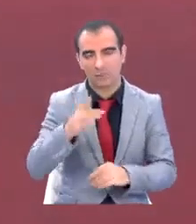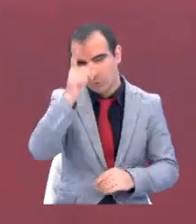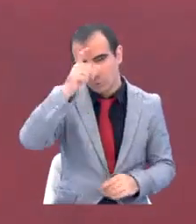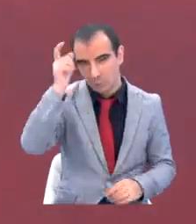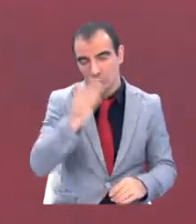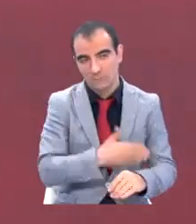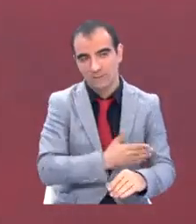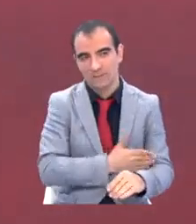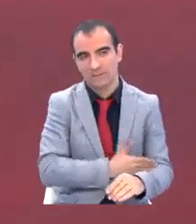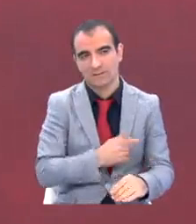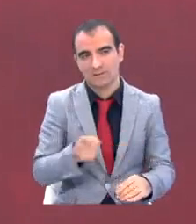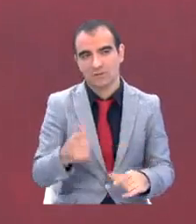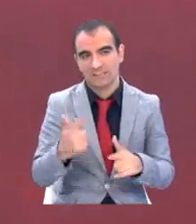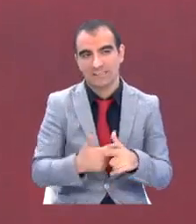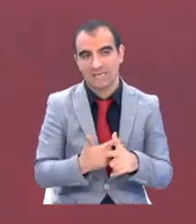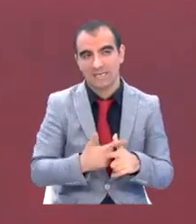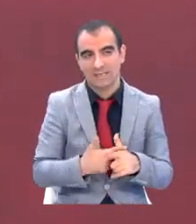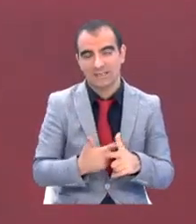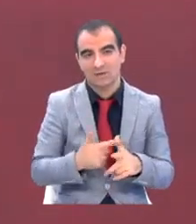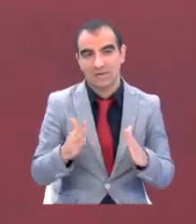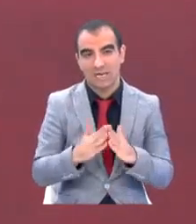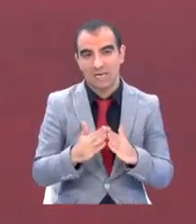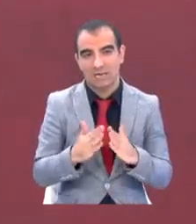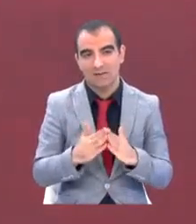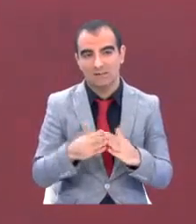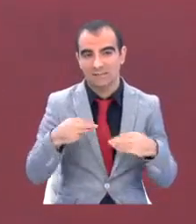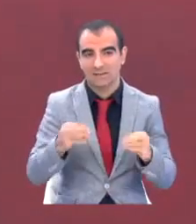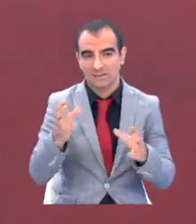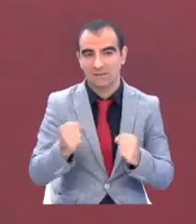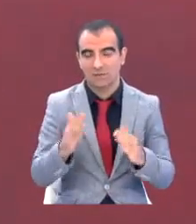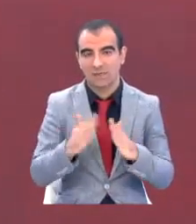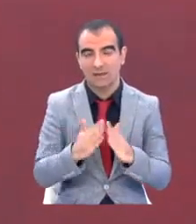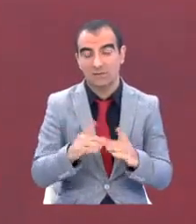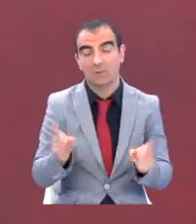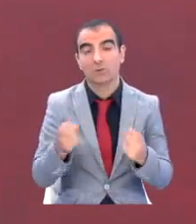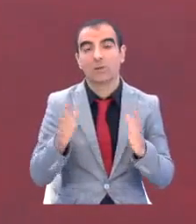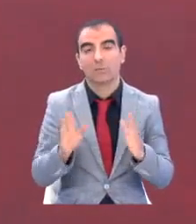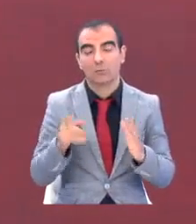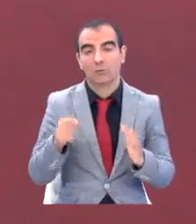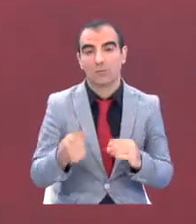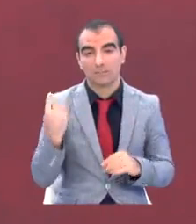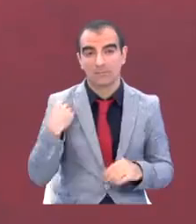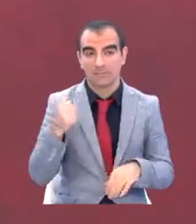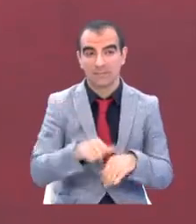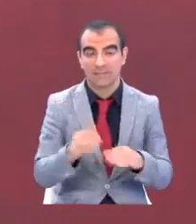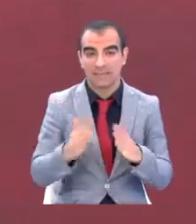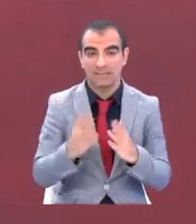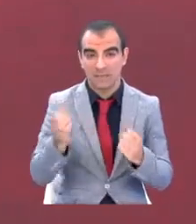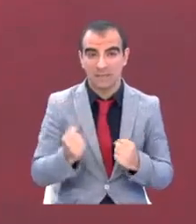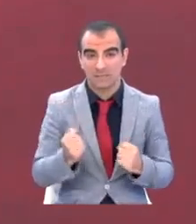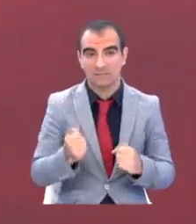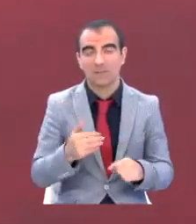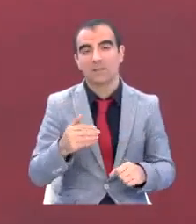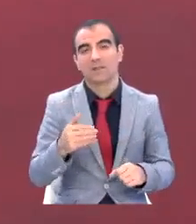vatandaşı artık kiralayacak ev ya da satın alacak konut bulamamakta Bir de komut alıp da